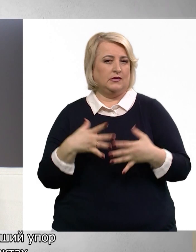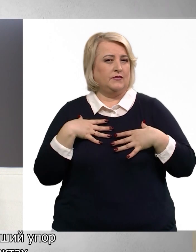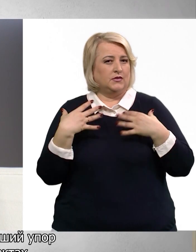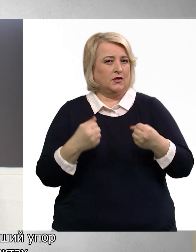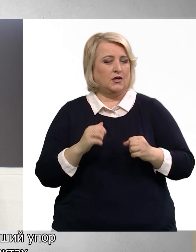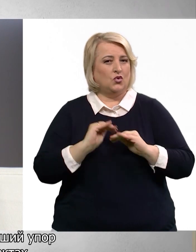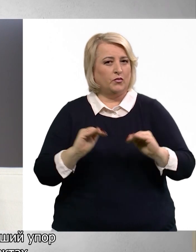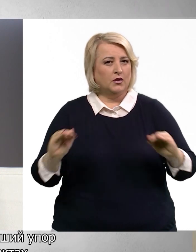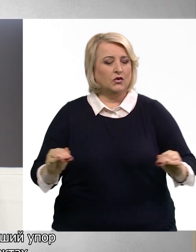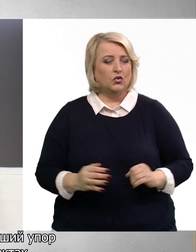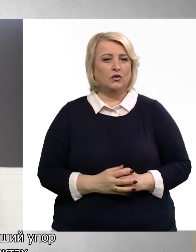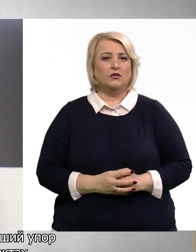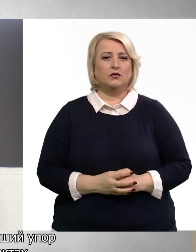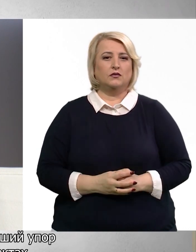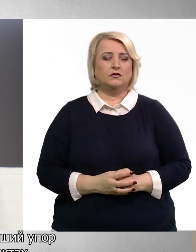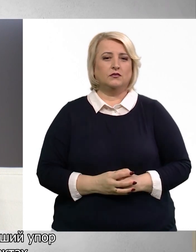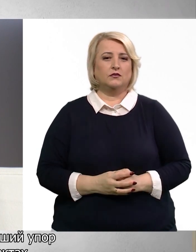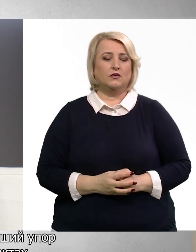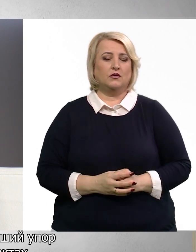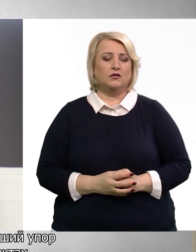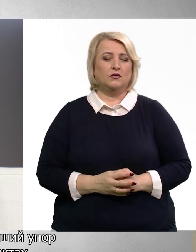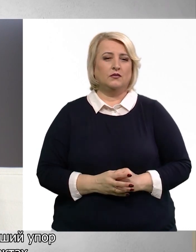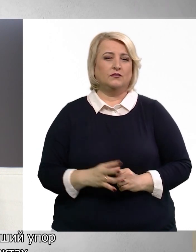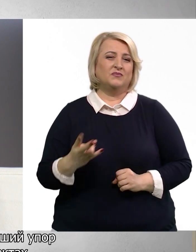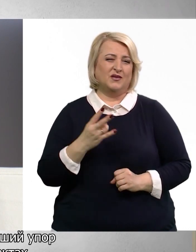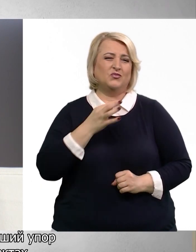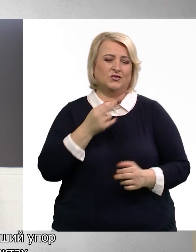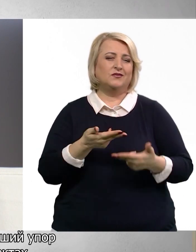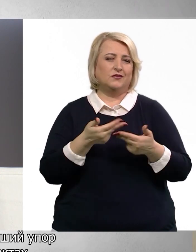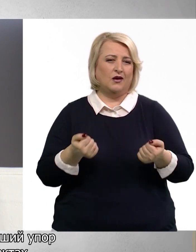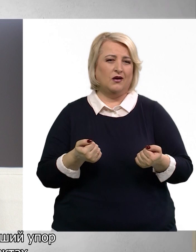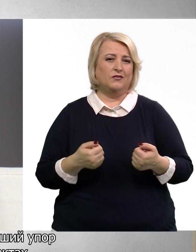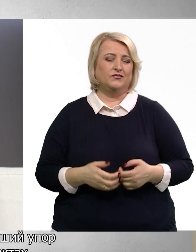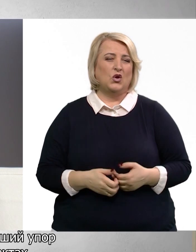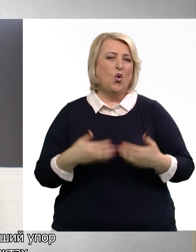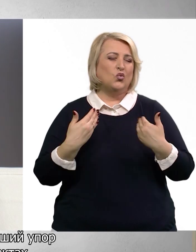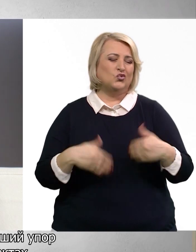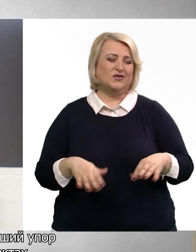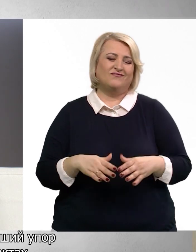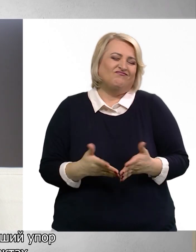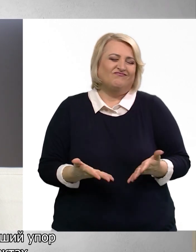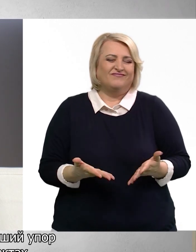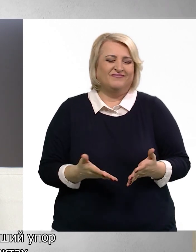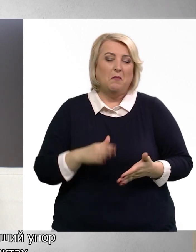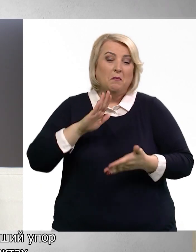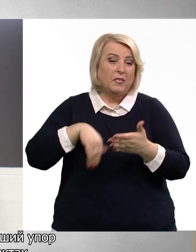lor, dar să recunoaștem că deja nu ne vom despărți.